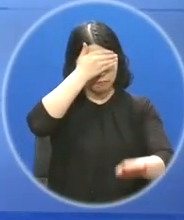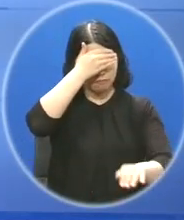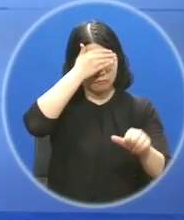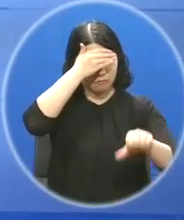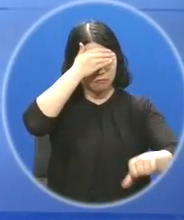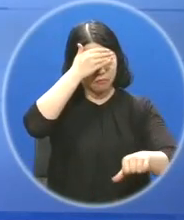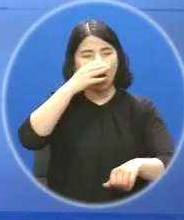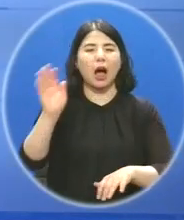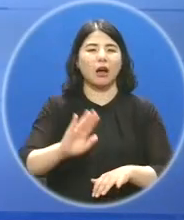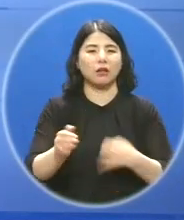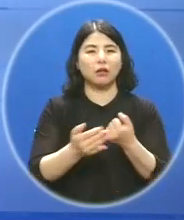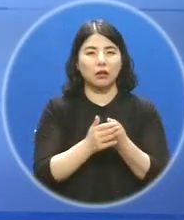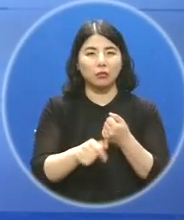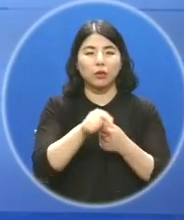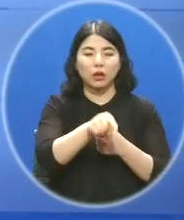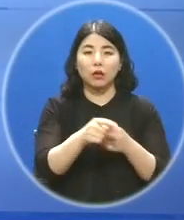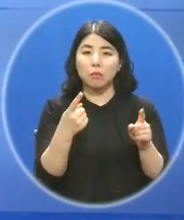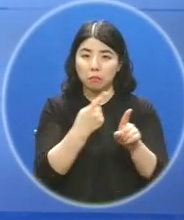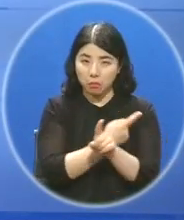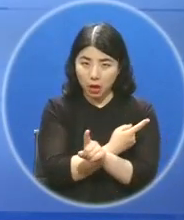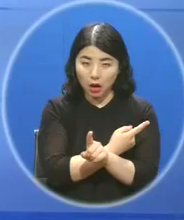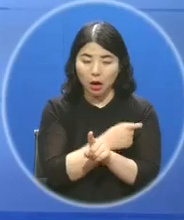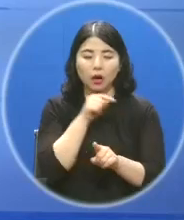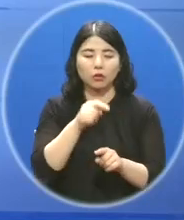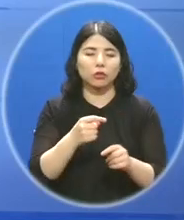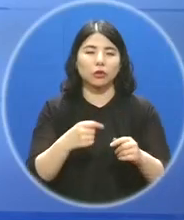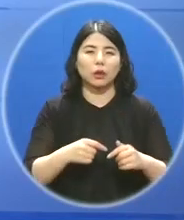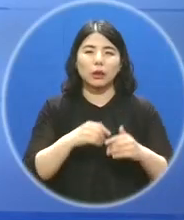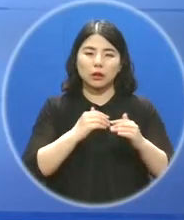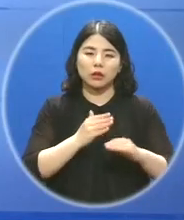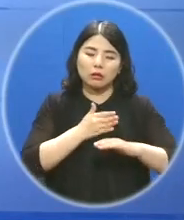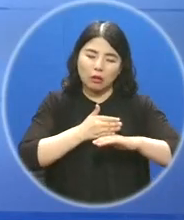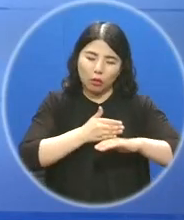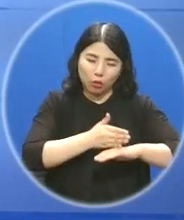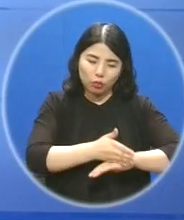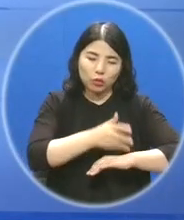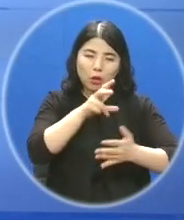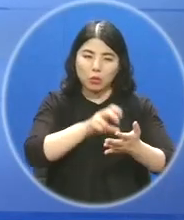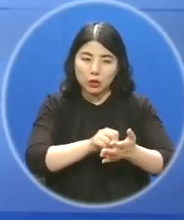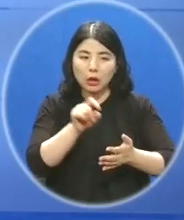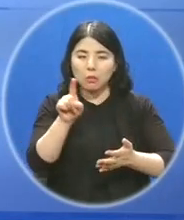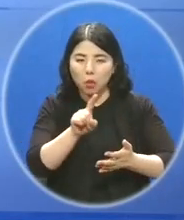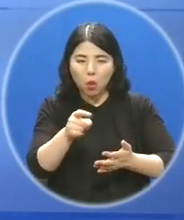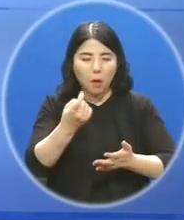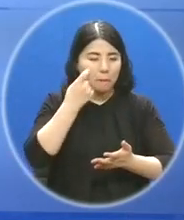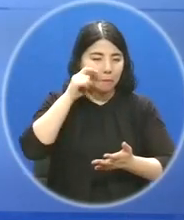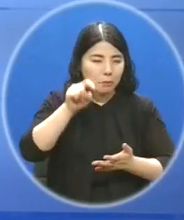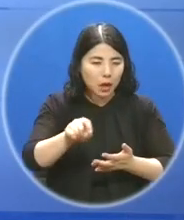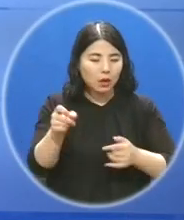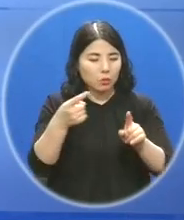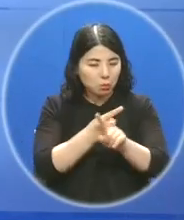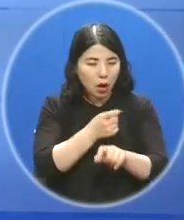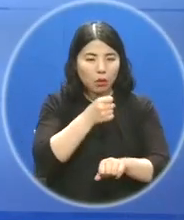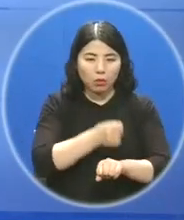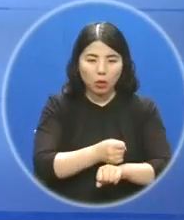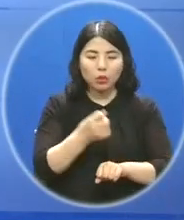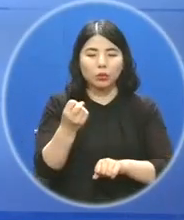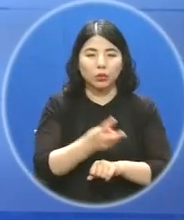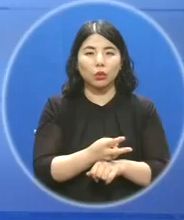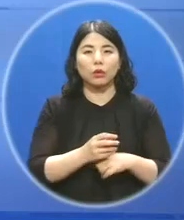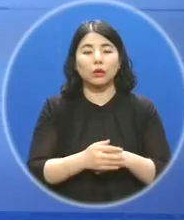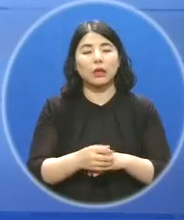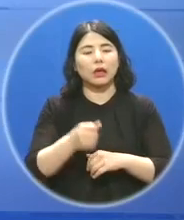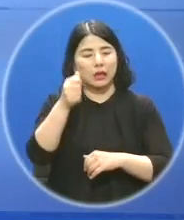아니기 때문에 좀 저희가 바꿔가는 것들은 좀 서서히 무언가 문제점을 찾아가면서 좀 바꿔야 되겠다. 그런데